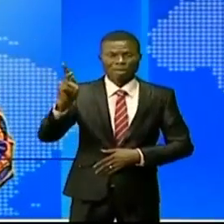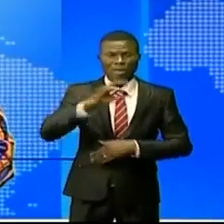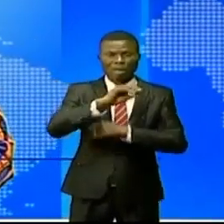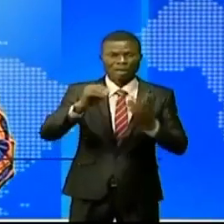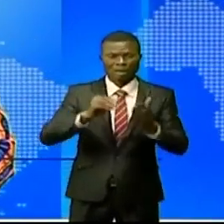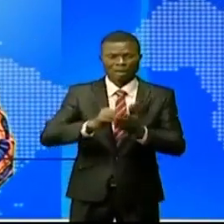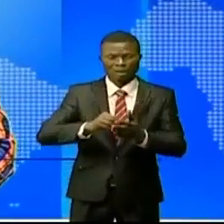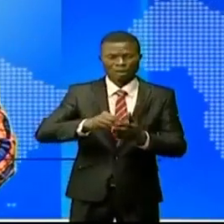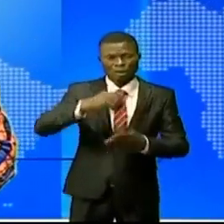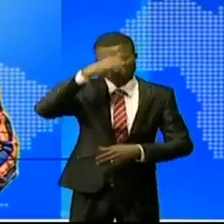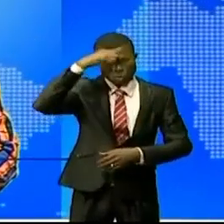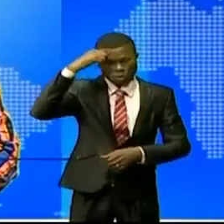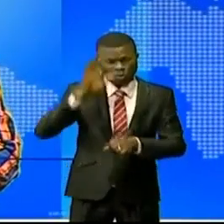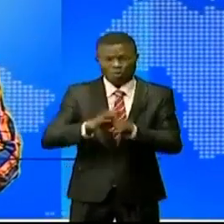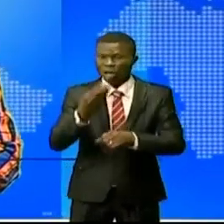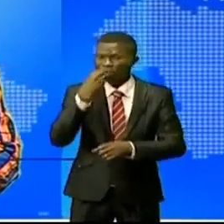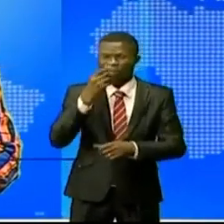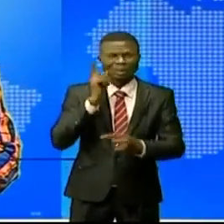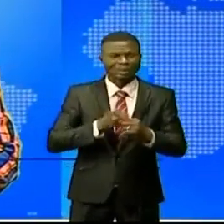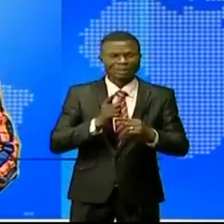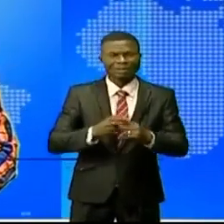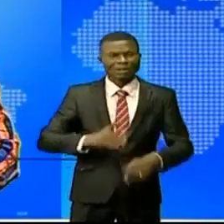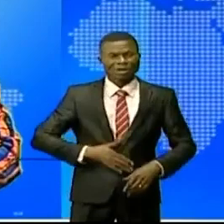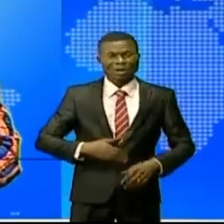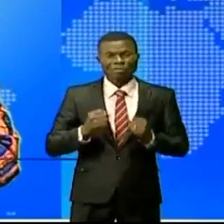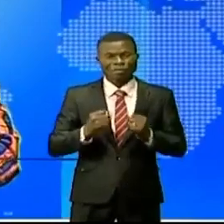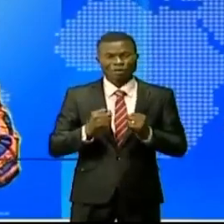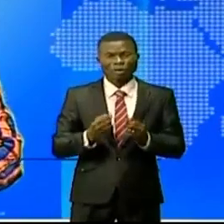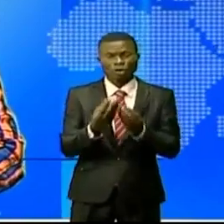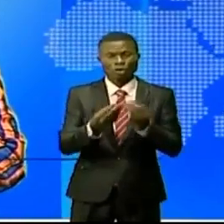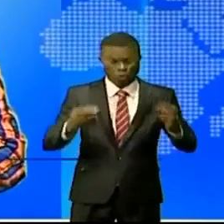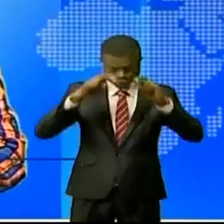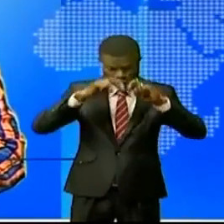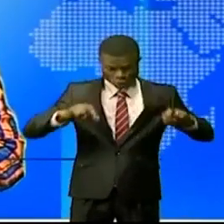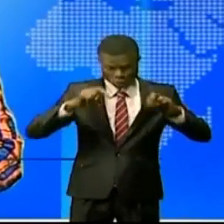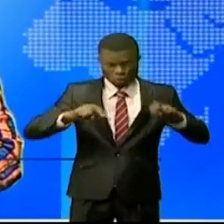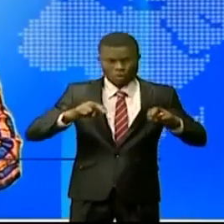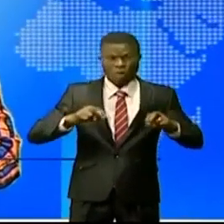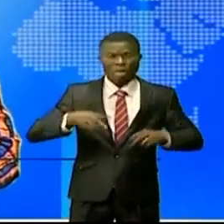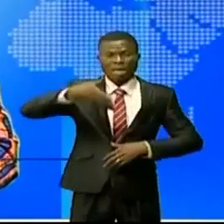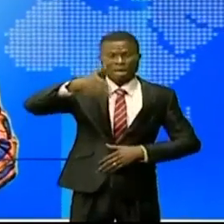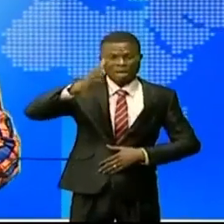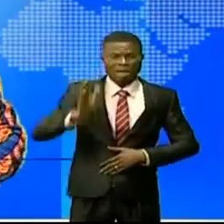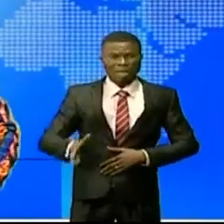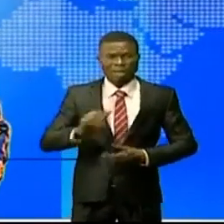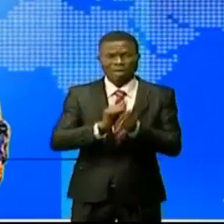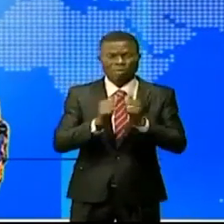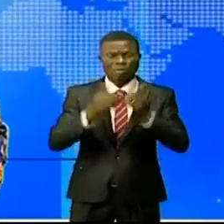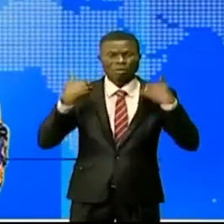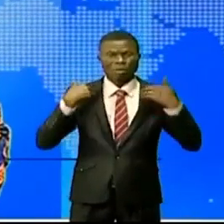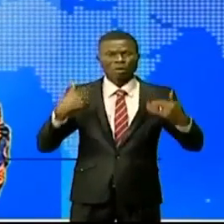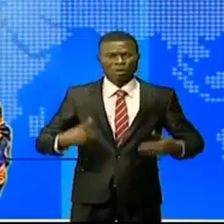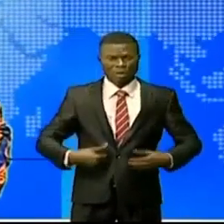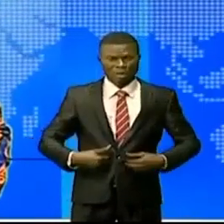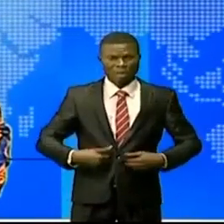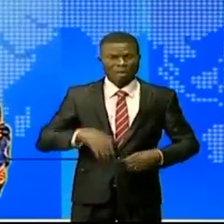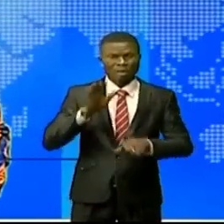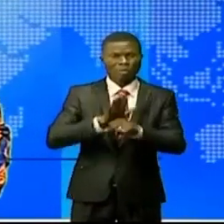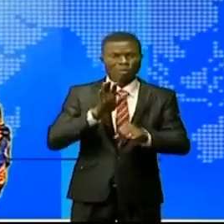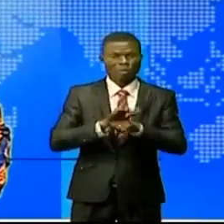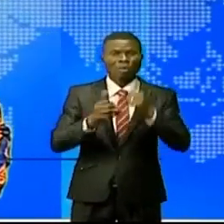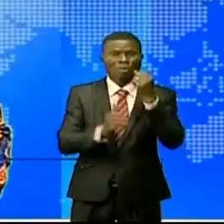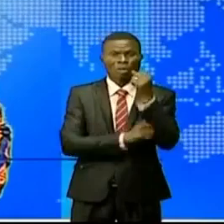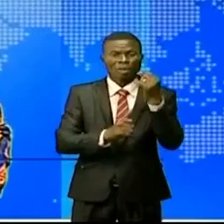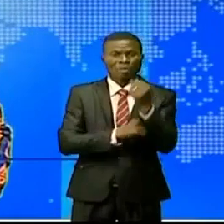souffre de malnutrition sévère. C'est le résultat d'une enquête menée par les experts en santé. Selon eux, plusieurs centaines des